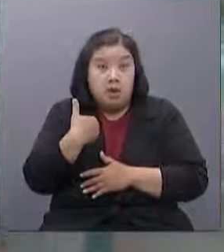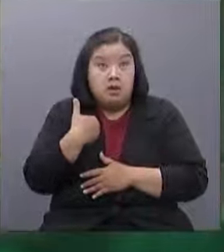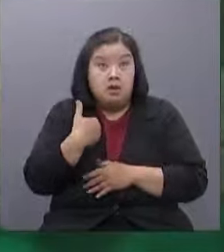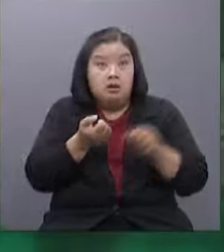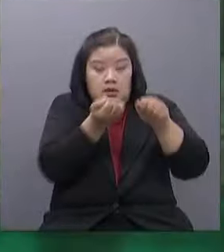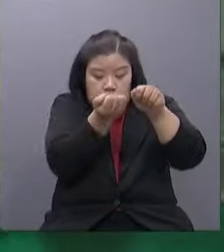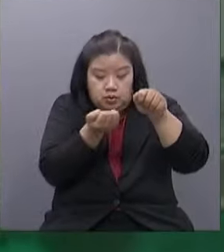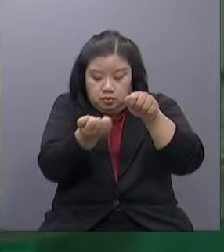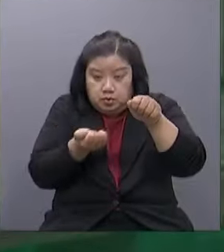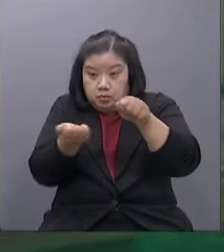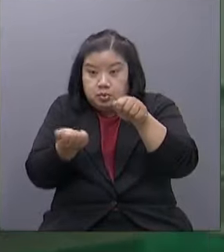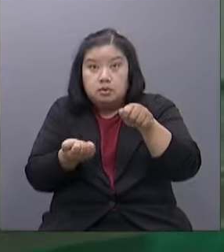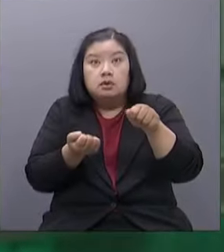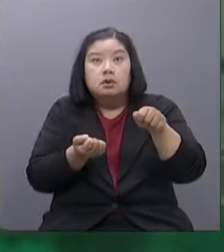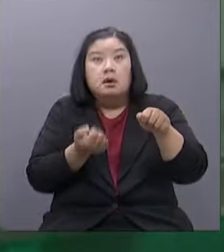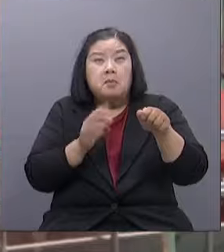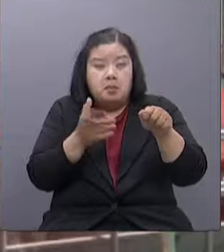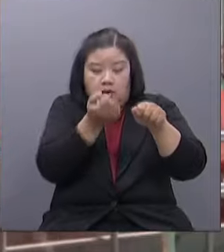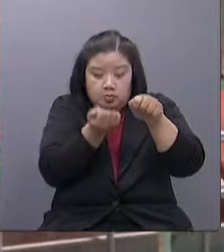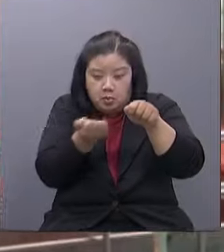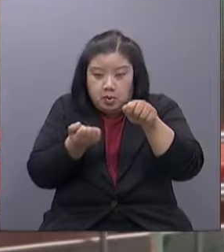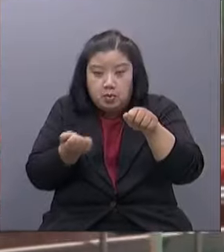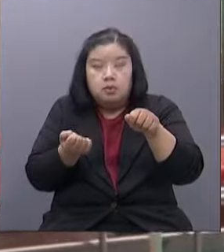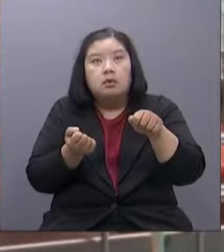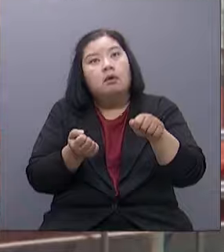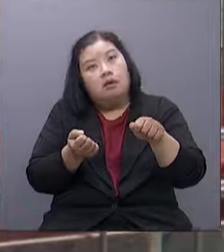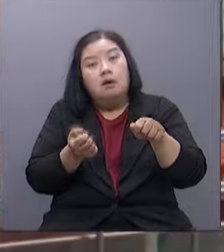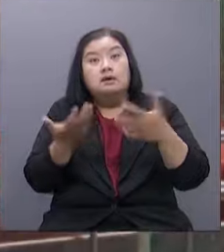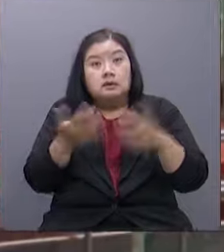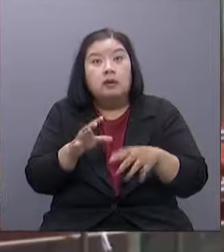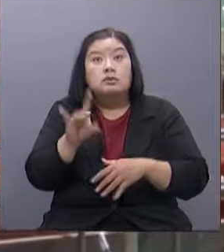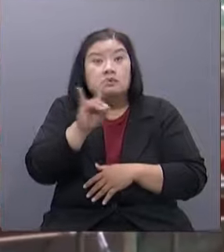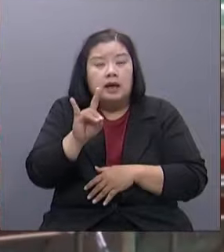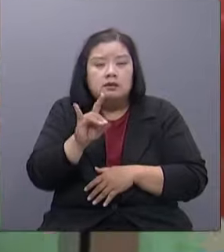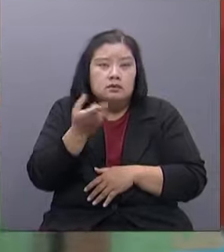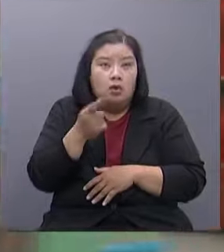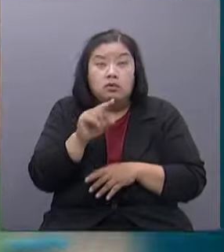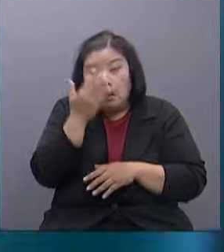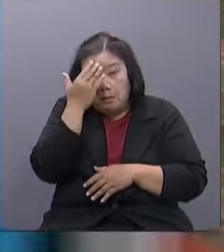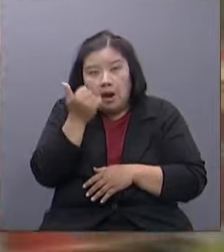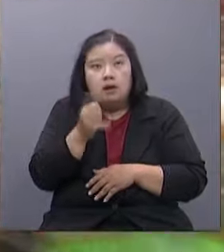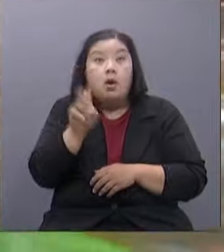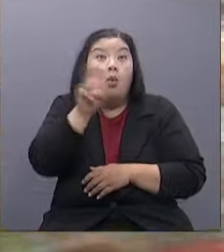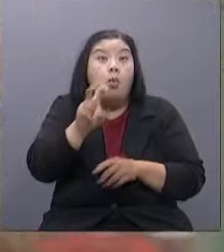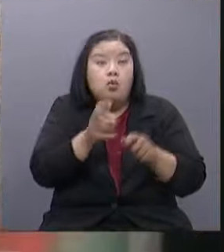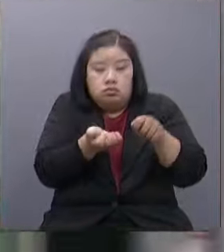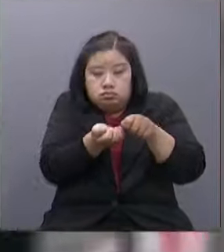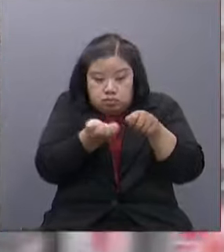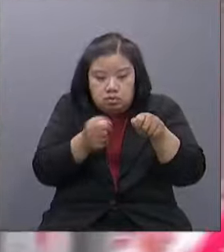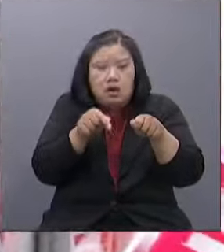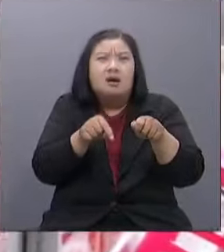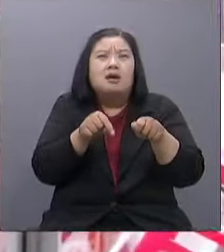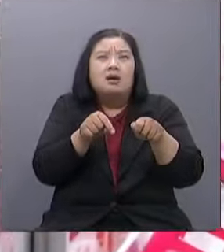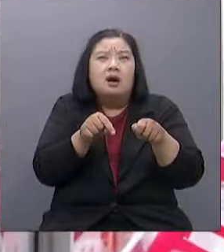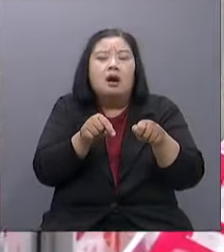เดินเลือกดึงลิ้นชักออกมาดูได้เลยแล้วสัตว์เนี่ยก็จะอยู่ในนั้นเพื่อรอขายค่ะเพราะฉะนั้นเนี่ยเราก็ต้อง